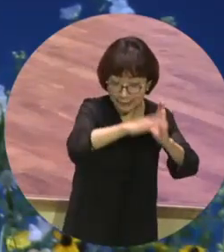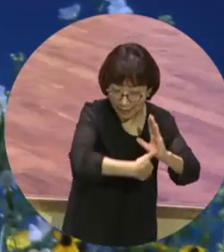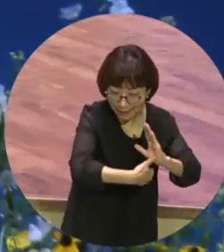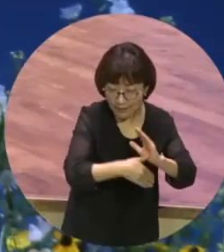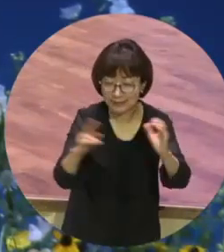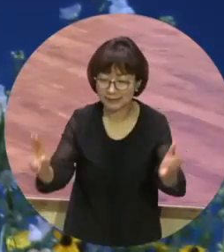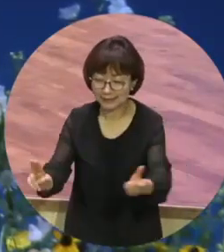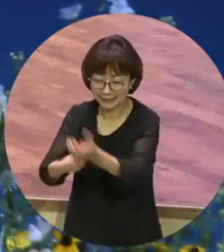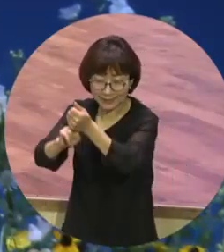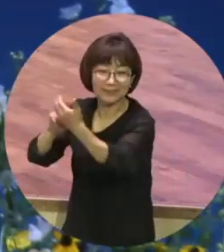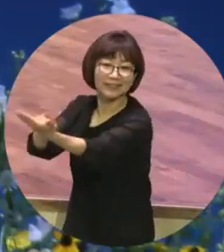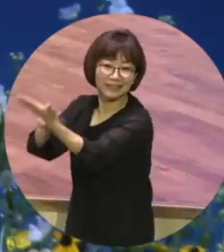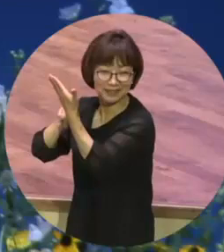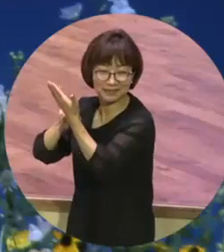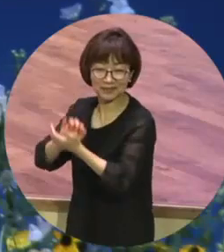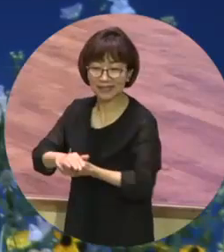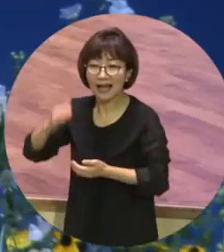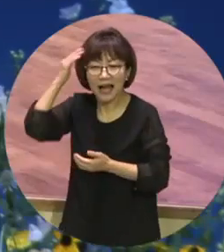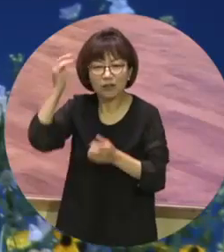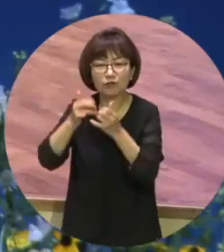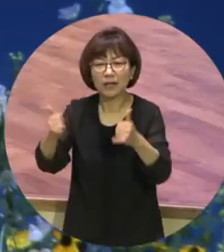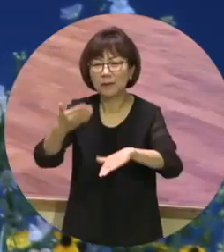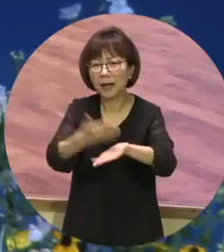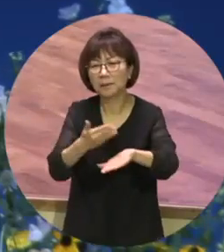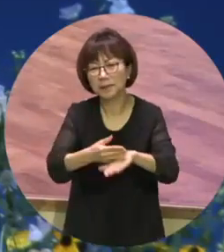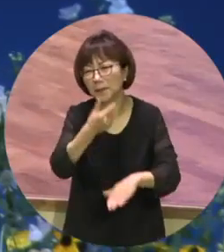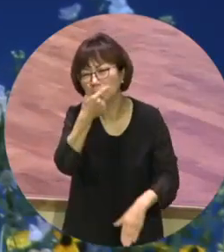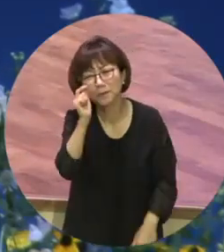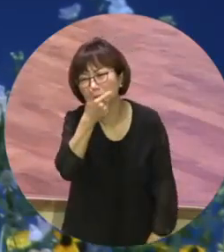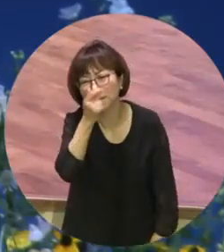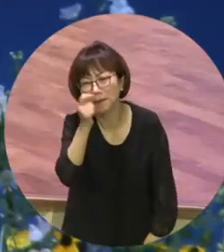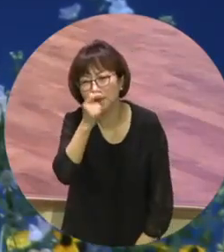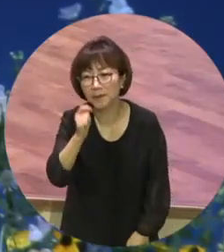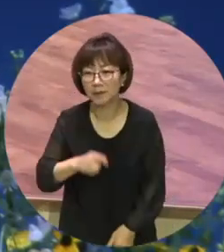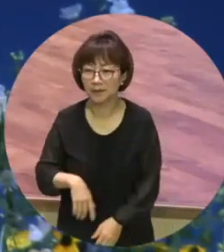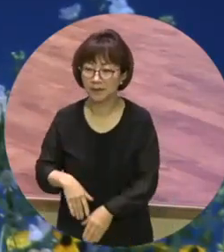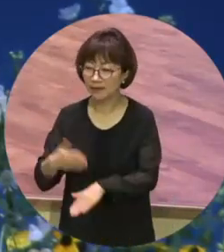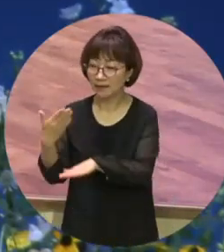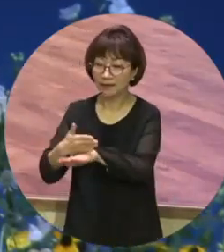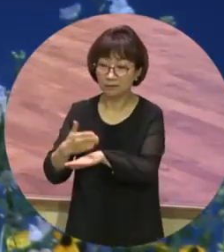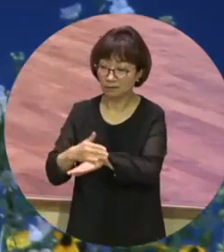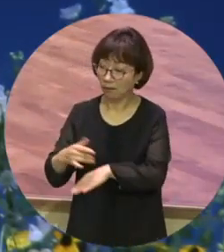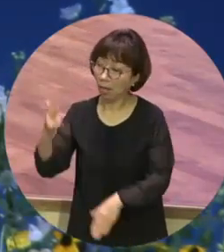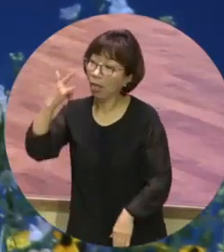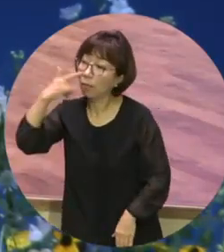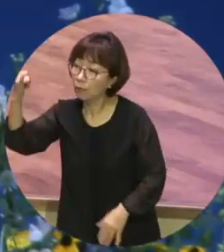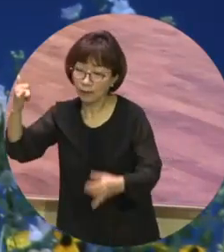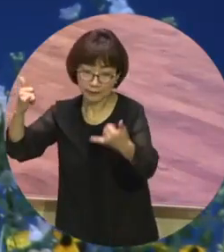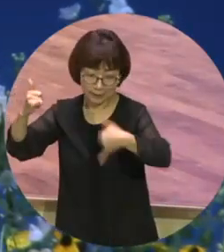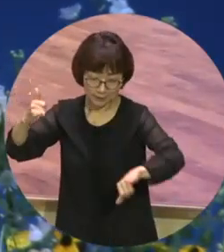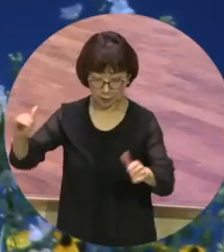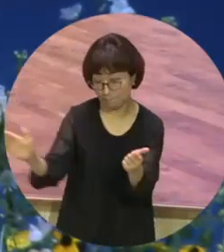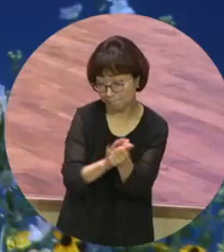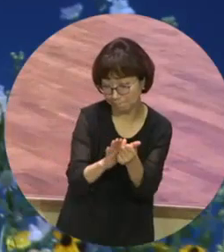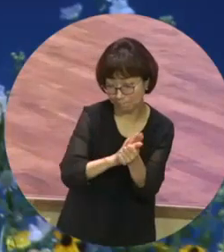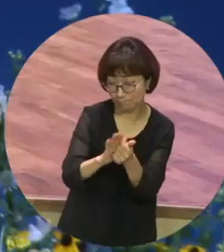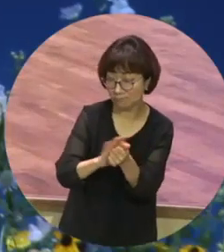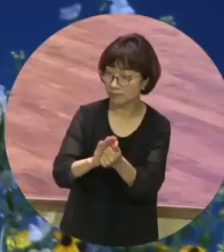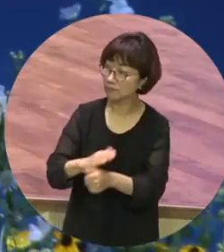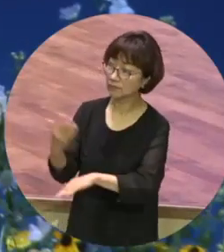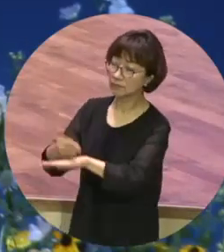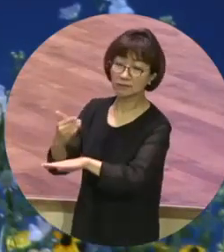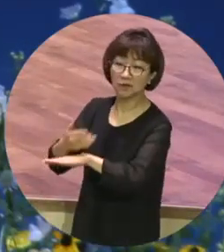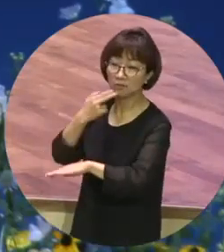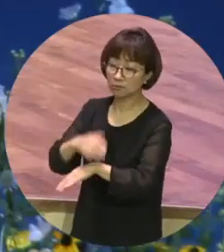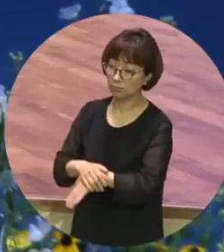돼요. 우리나라 사람들 감사할 줄 몰라요. 당연한 걸 알지. 부모가 자세하게 해주면 부모에 대해서 감사할